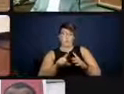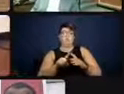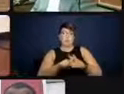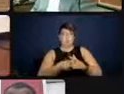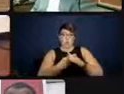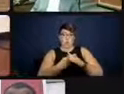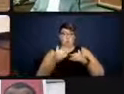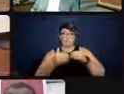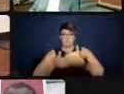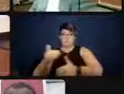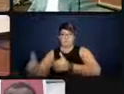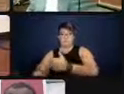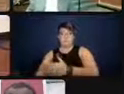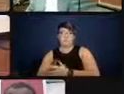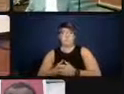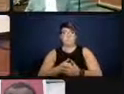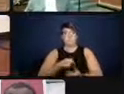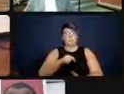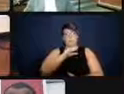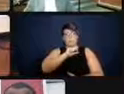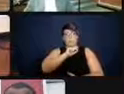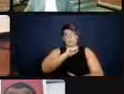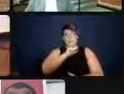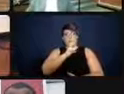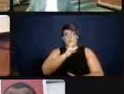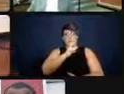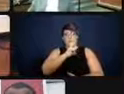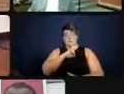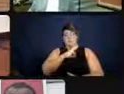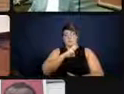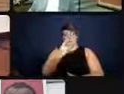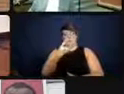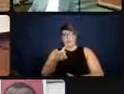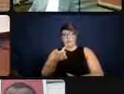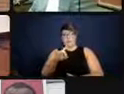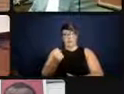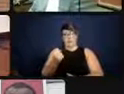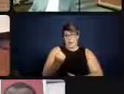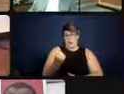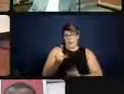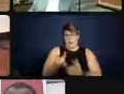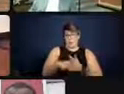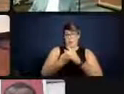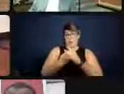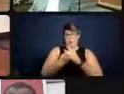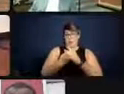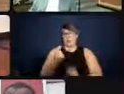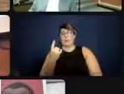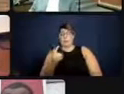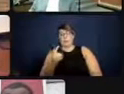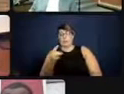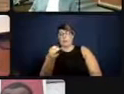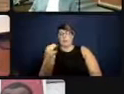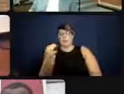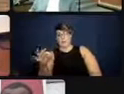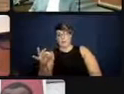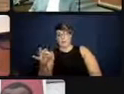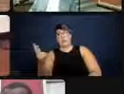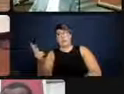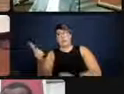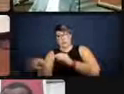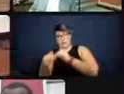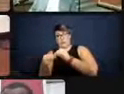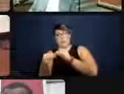هذه المراحل انطلقت هذه هذا المشروع وهذا المبادرة انطلقت على مراحل في العام 2017